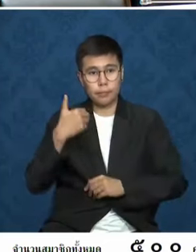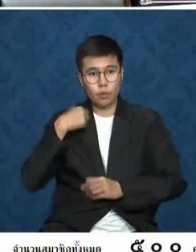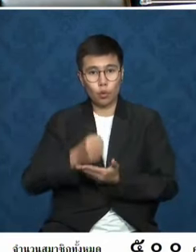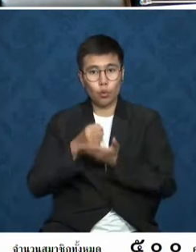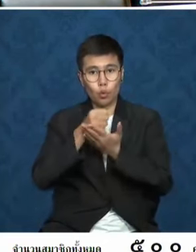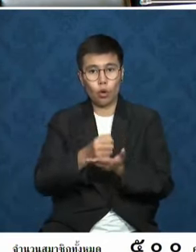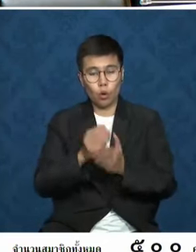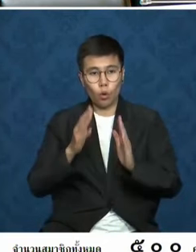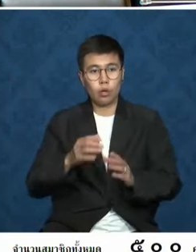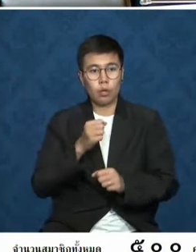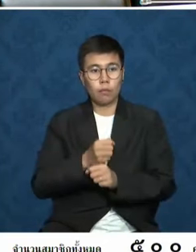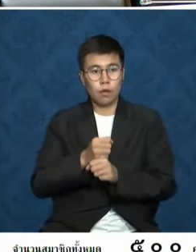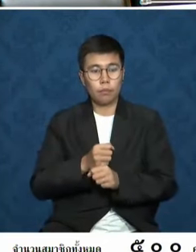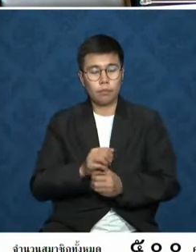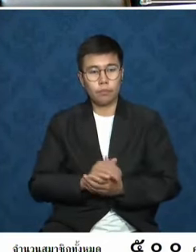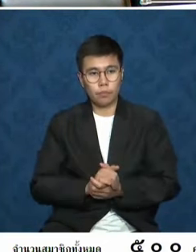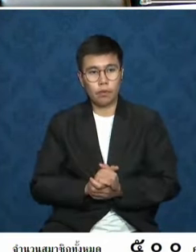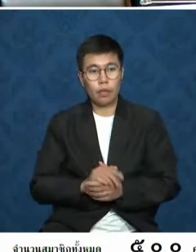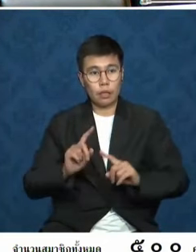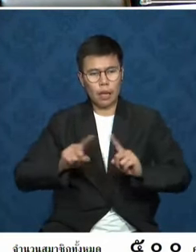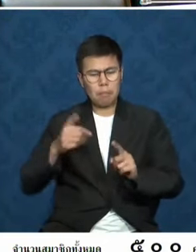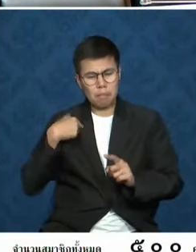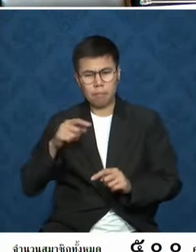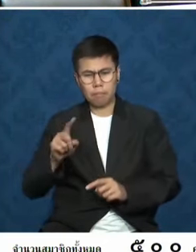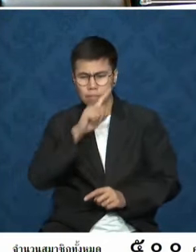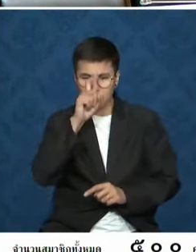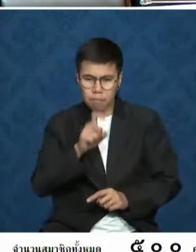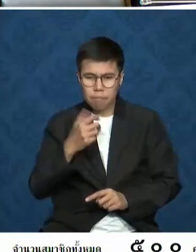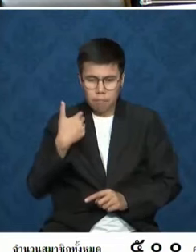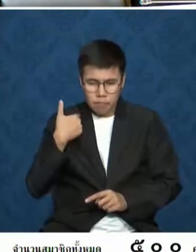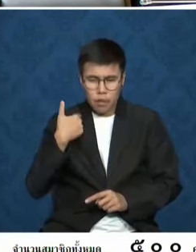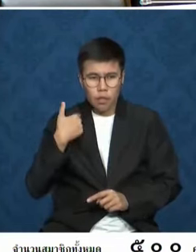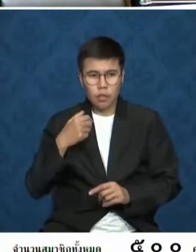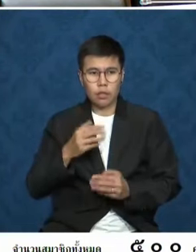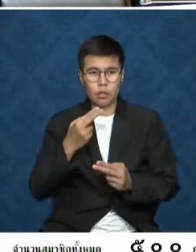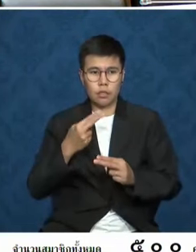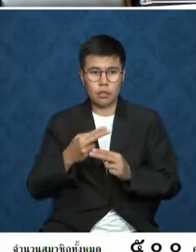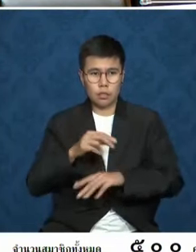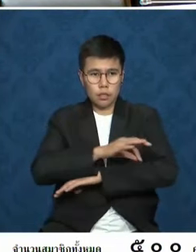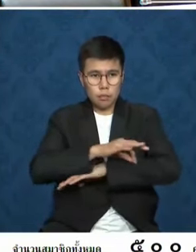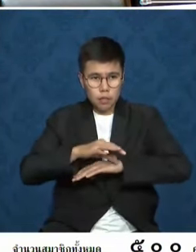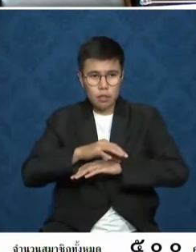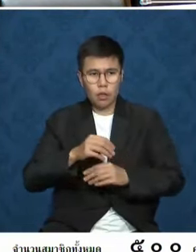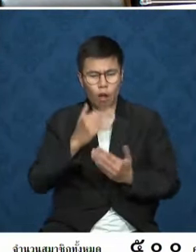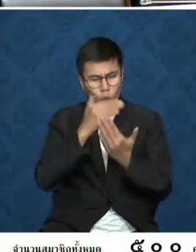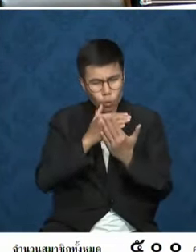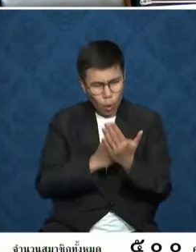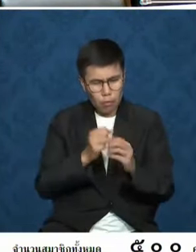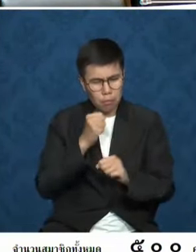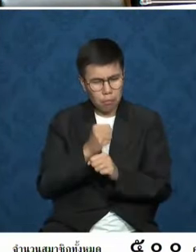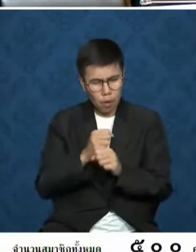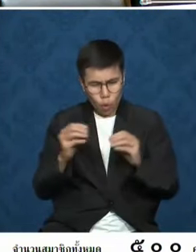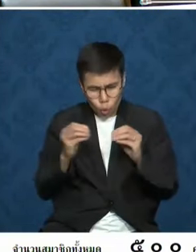ผปกบการได้เยอะมากทฉัเชอมัอยนั้นแต่ก็ยัเกิดคำถามค่าวว่าบัญชีนวตกรรมทำไมขั้นตอนยุ่งยากเหอ